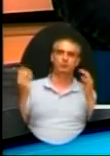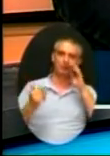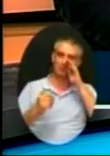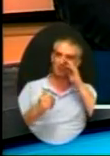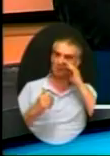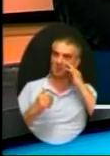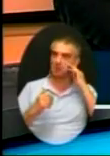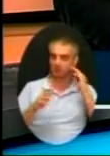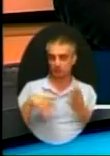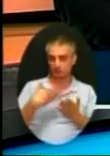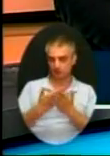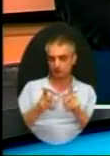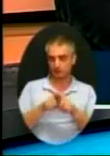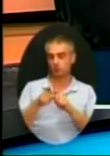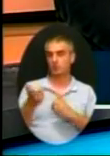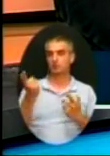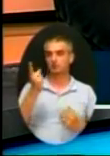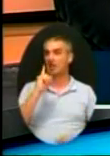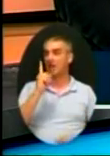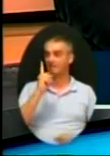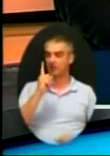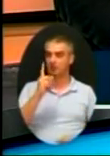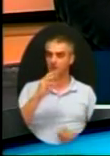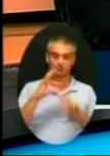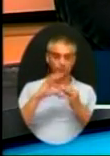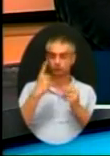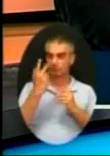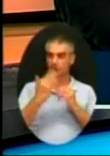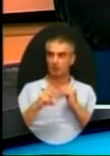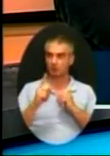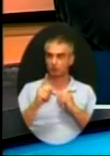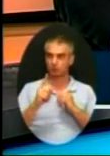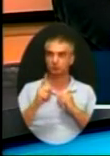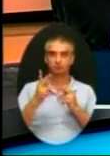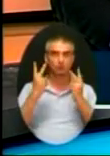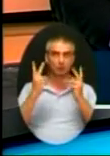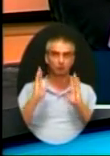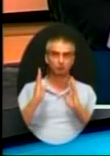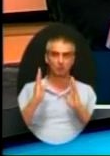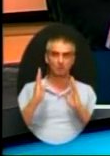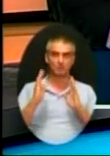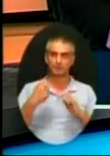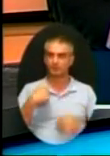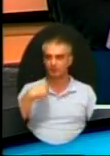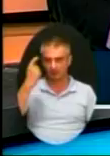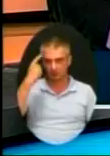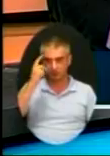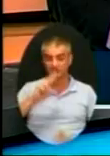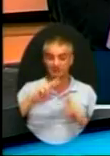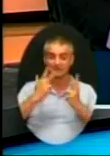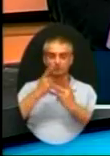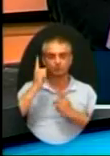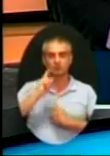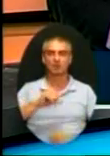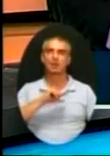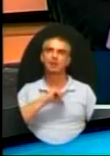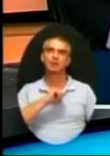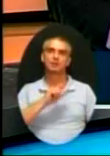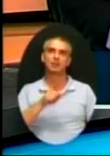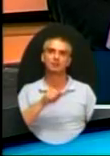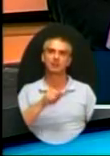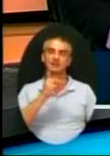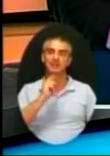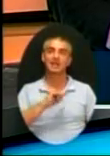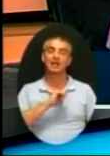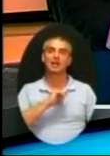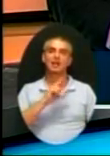לא מגורמים על תודה. לא, אז תציע הצעה כזאת. אבל, רגע, משפט אחרון. משפט אחרון. שם, כי זה חשוב. אני חושב שהציבור צריך להתעניין בזה.